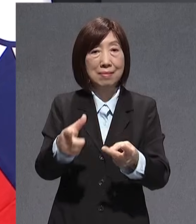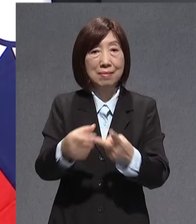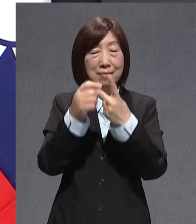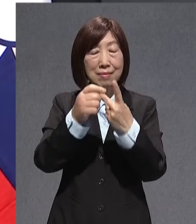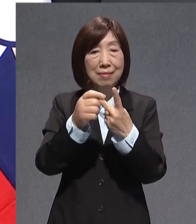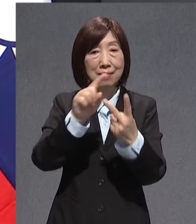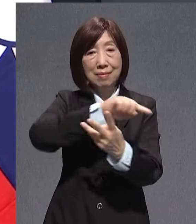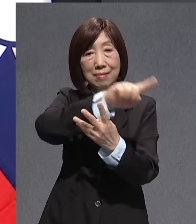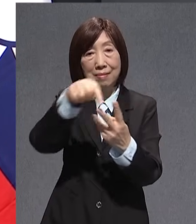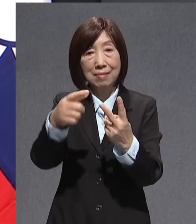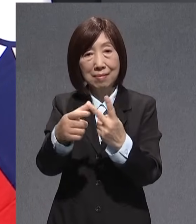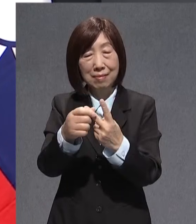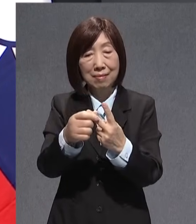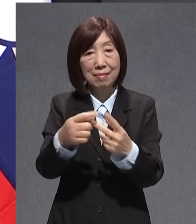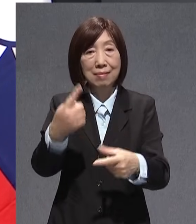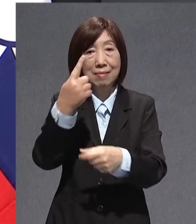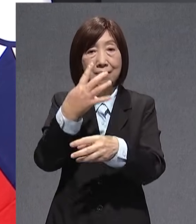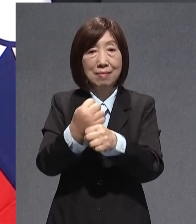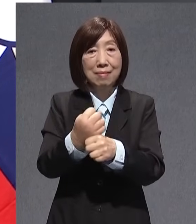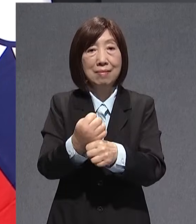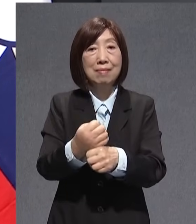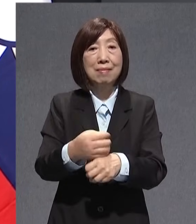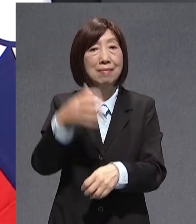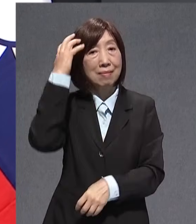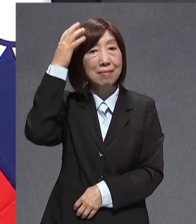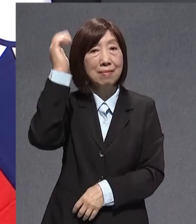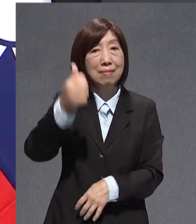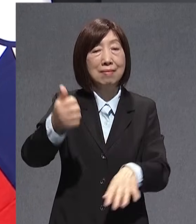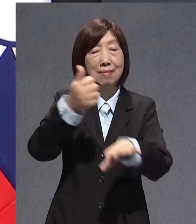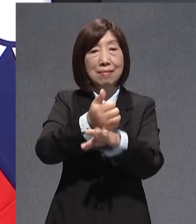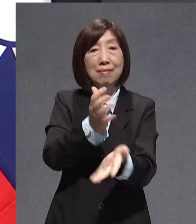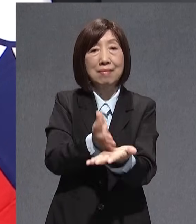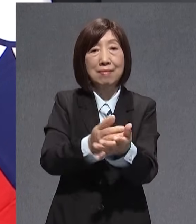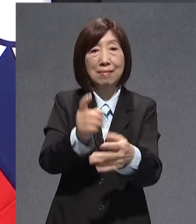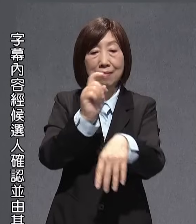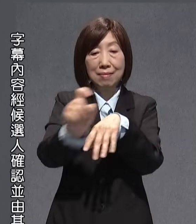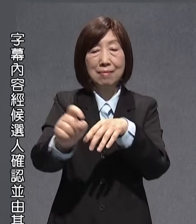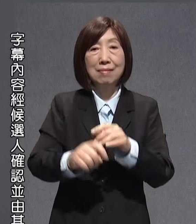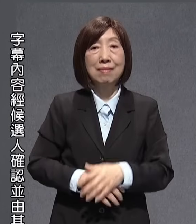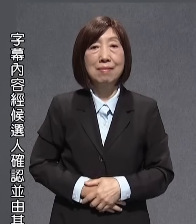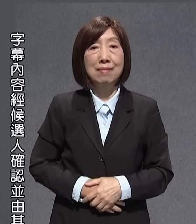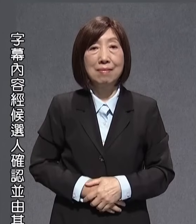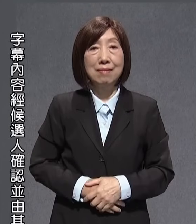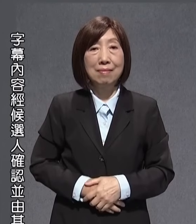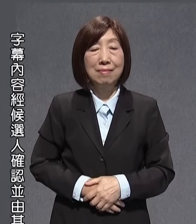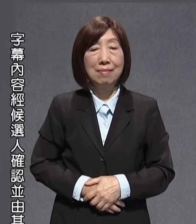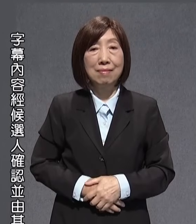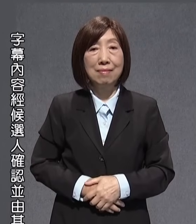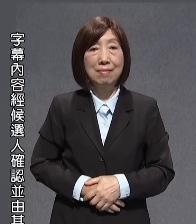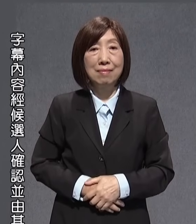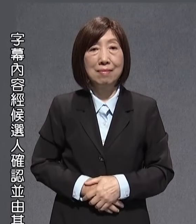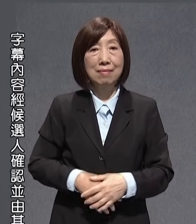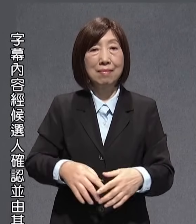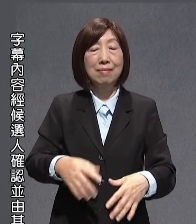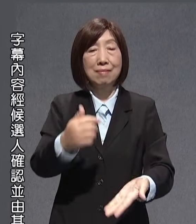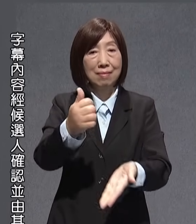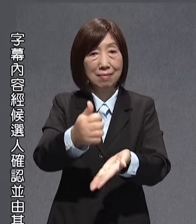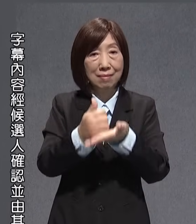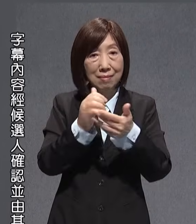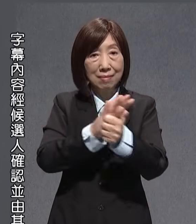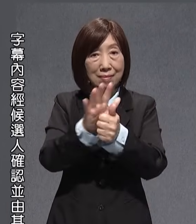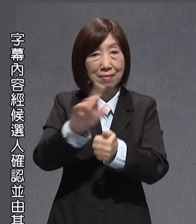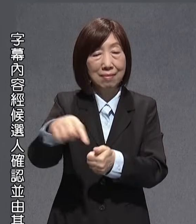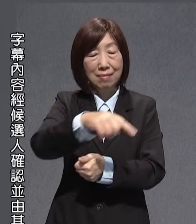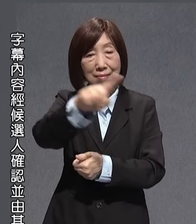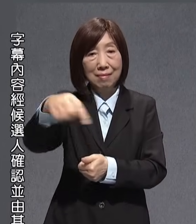候选人柯文哲先生发表政见，时间10分钟，请发言。 好，亲爱的父老兄弟姐妹，大